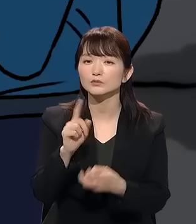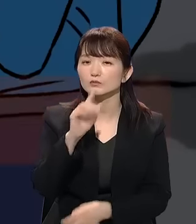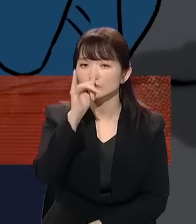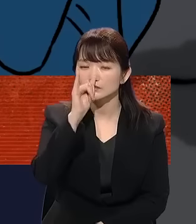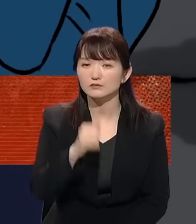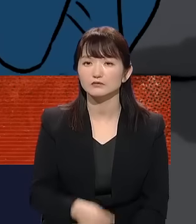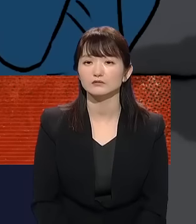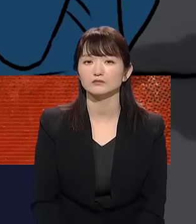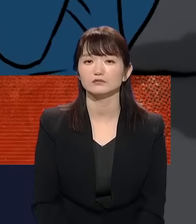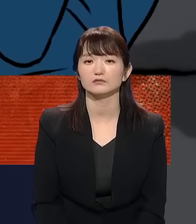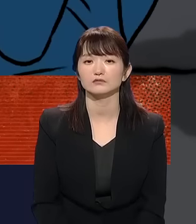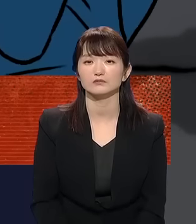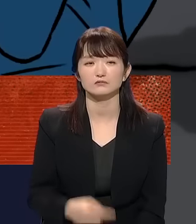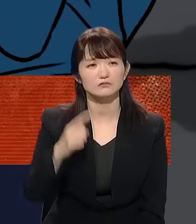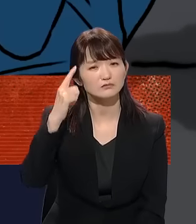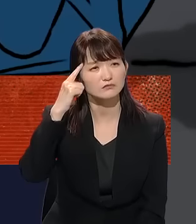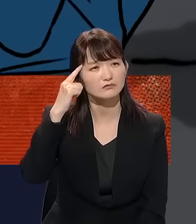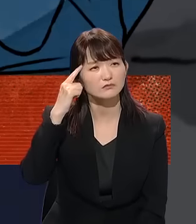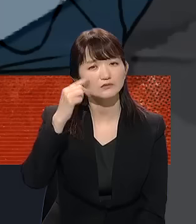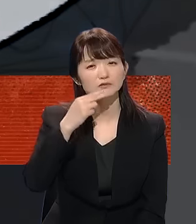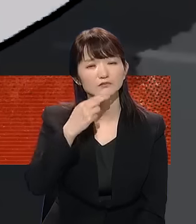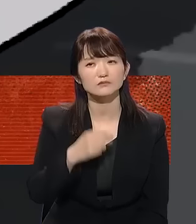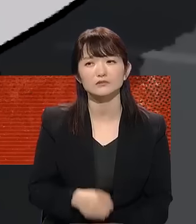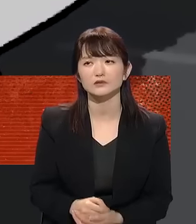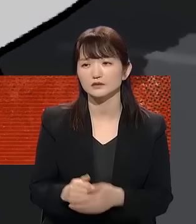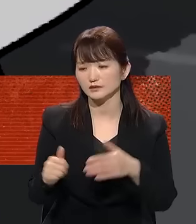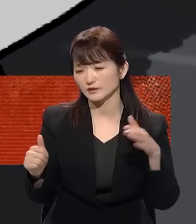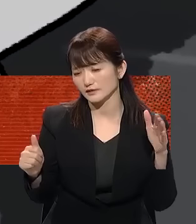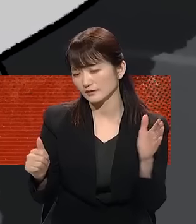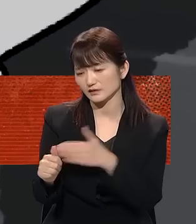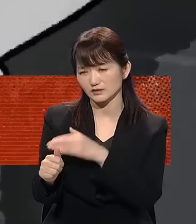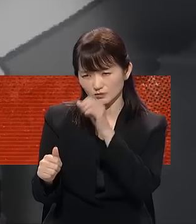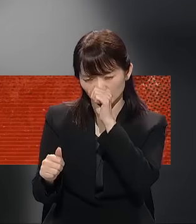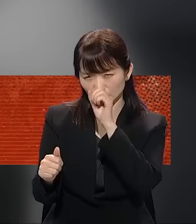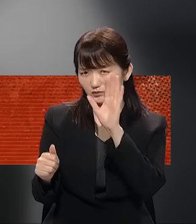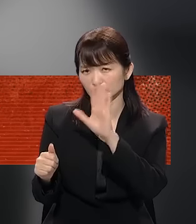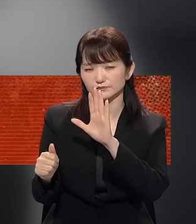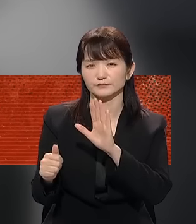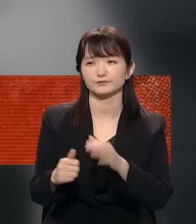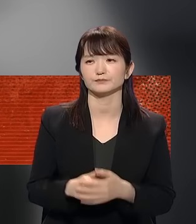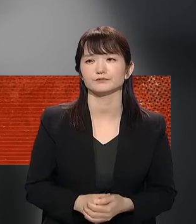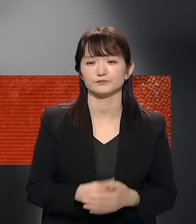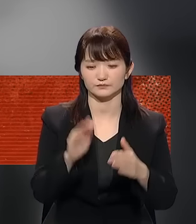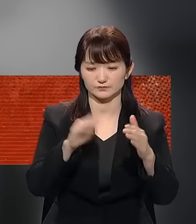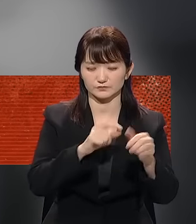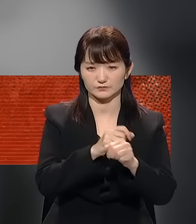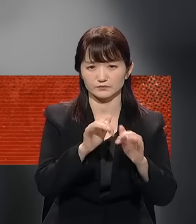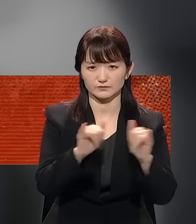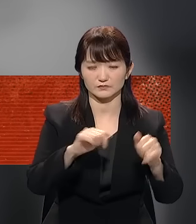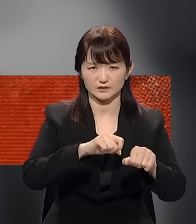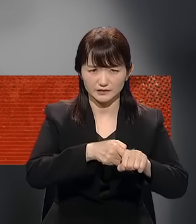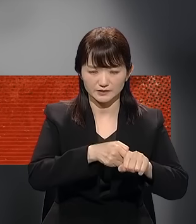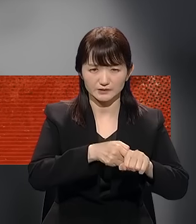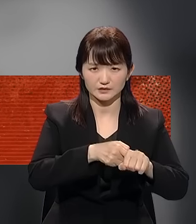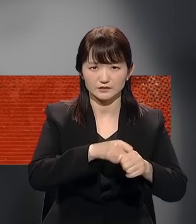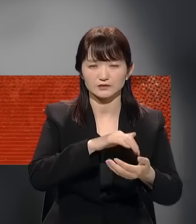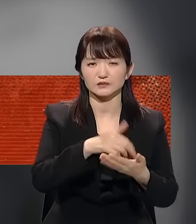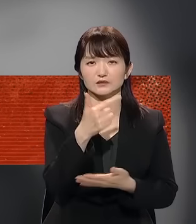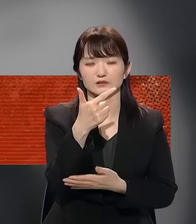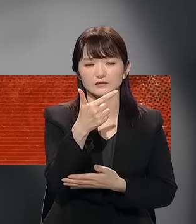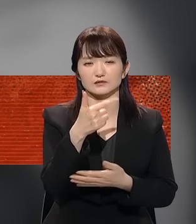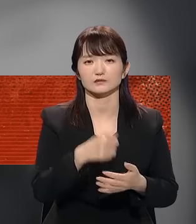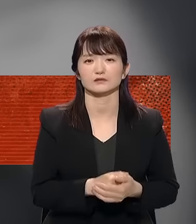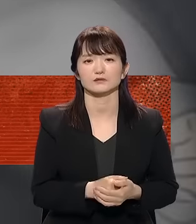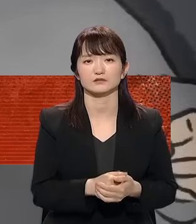별로 잘 생각이 안 나거든 뭐 때리는게 좋은 건 아니지만 근데 지금 공무원 징계가 여섯 개가 있습니다 파면